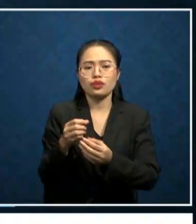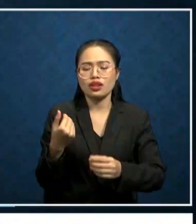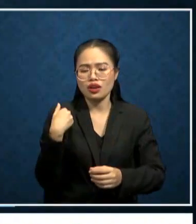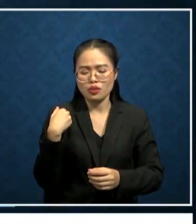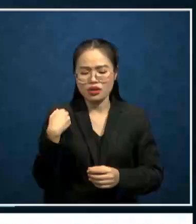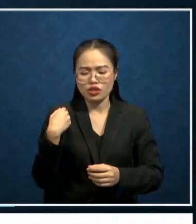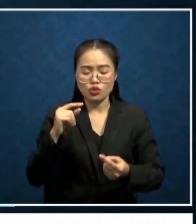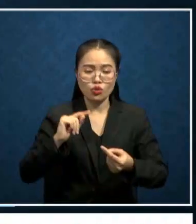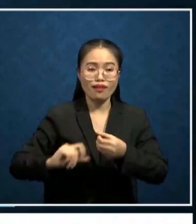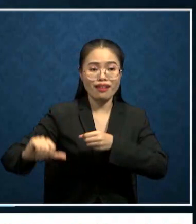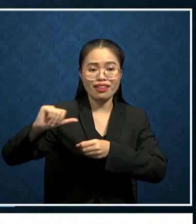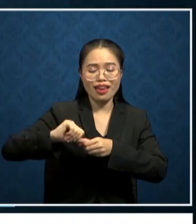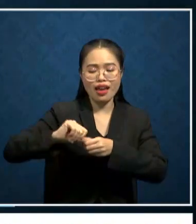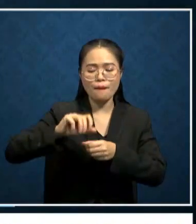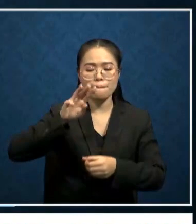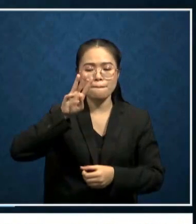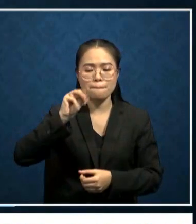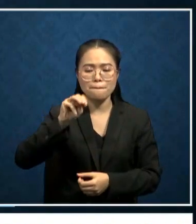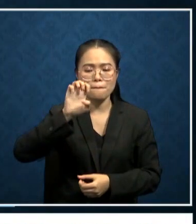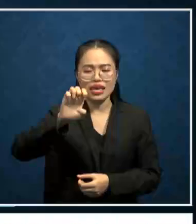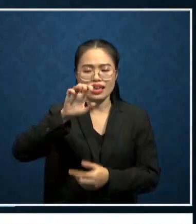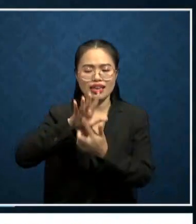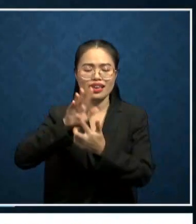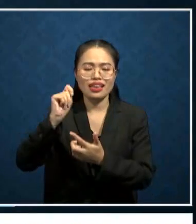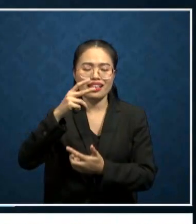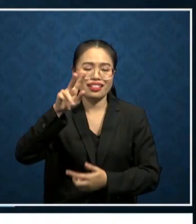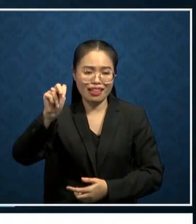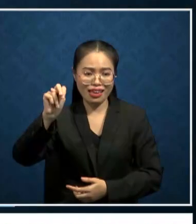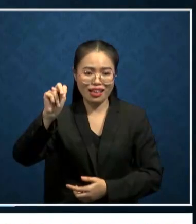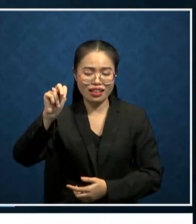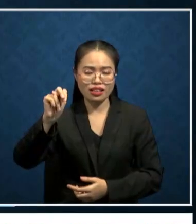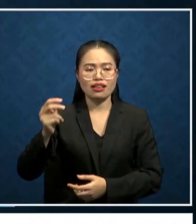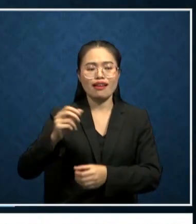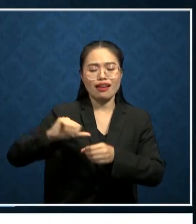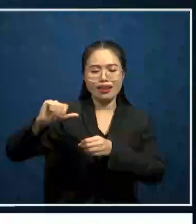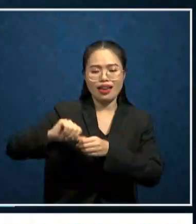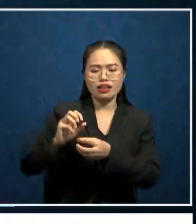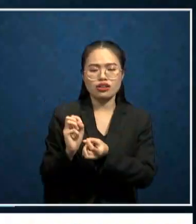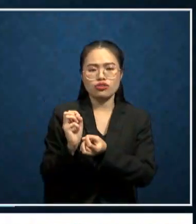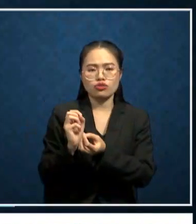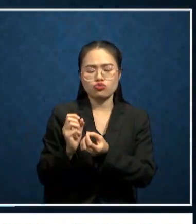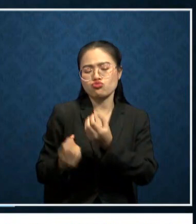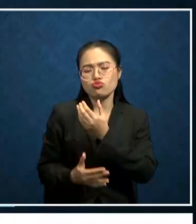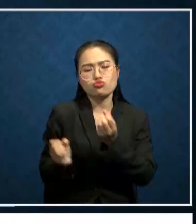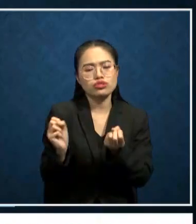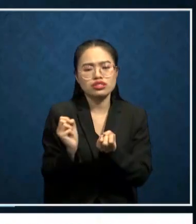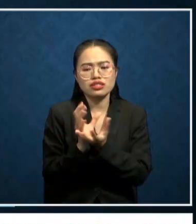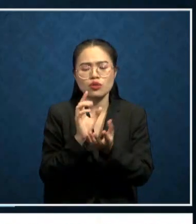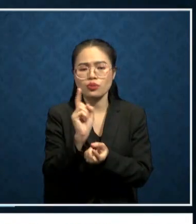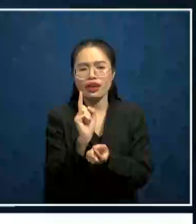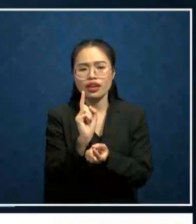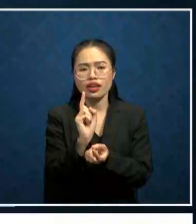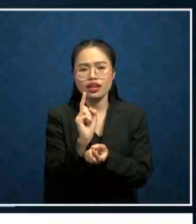อีเทนนะครับแล้วก็โปรเนนะครับซึ่งไม่ได้ส่งผลต่อค่าความร้อนของก๊าสแต่สูญเสียโอกาสในการที่จะใช้งาน